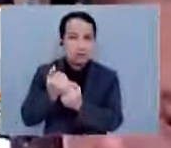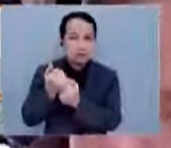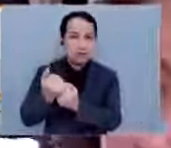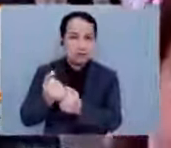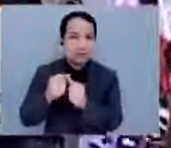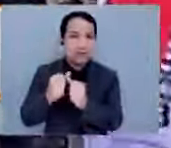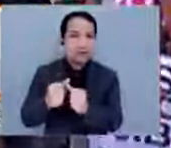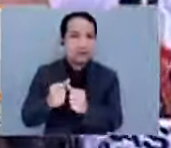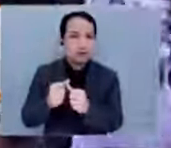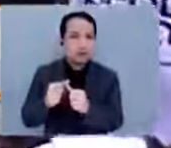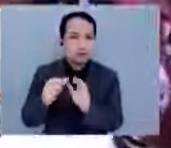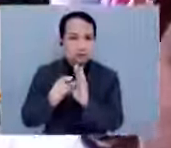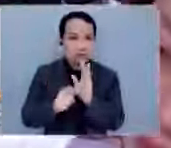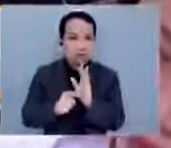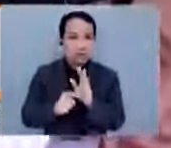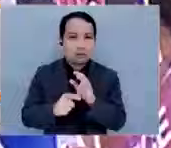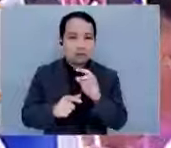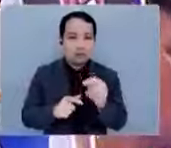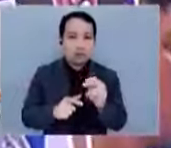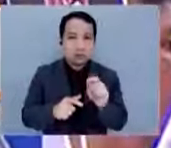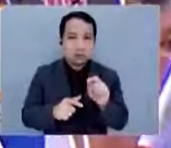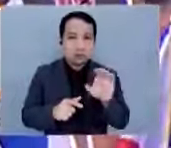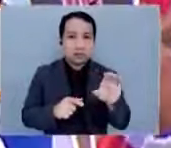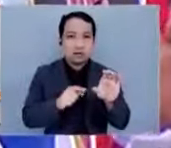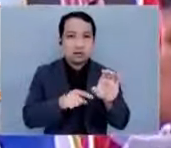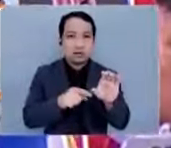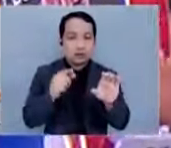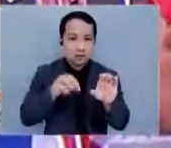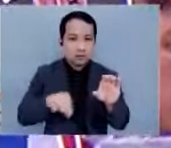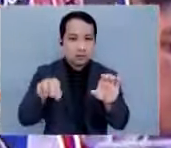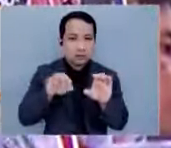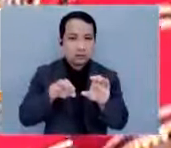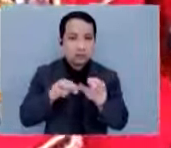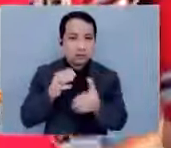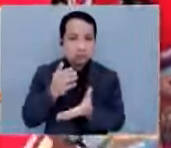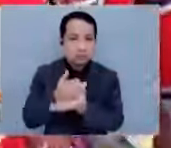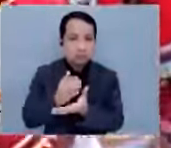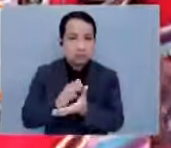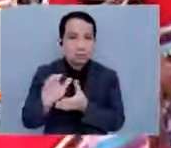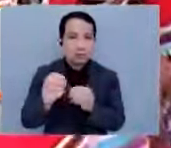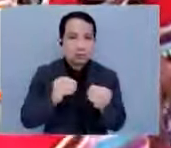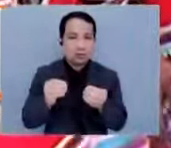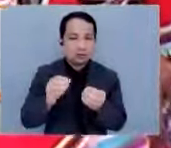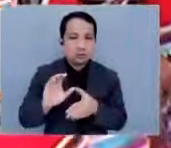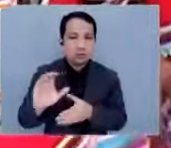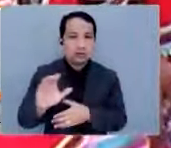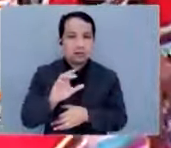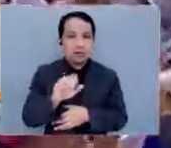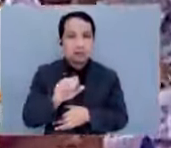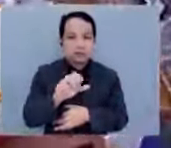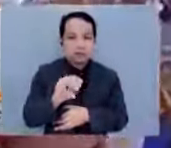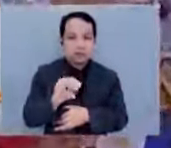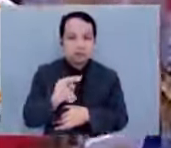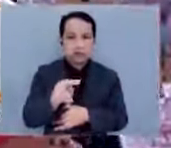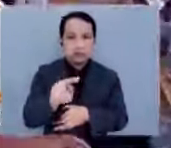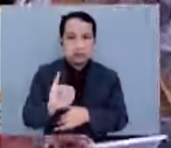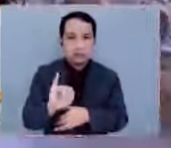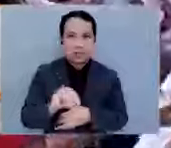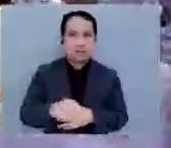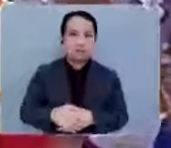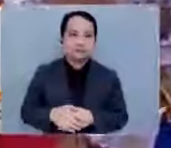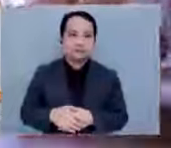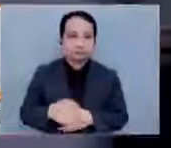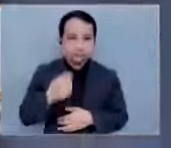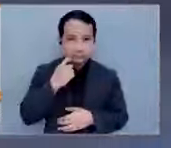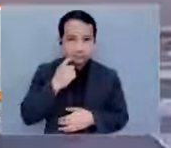pa nga raw ang National Telecommunications Commission para ipatigil ang operasyon ng SMNI. Kanina lang no,